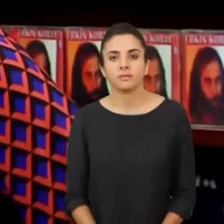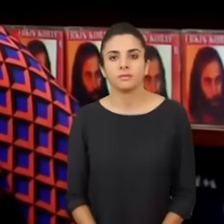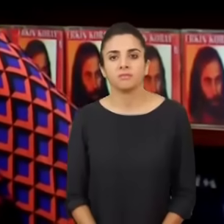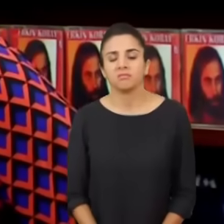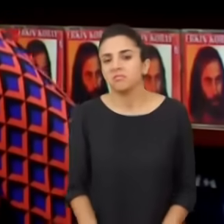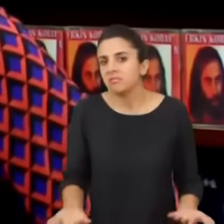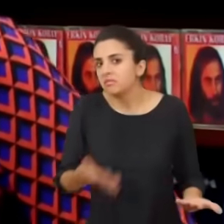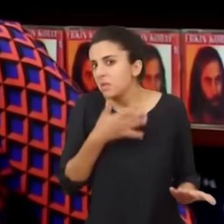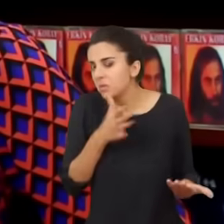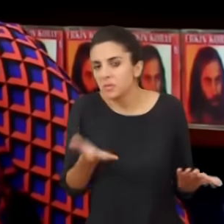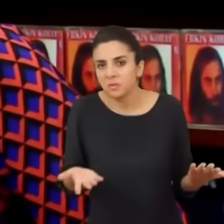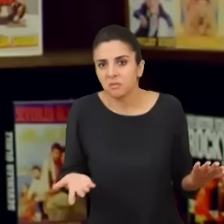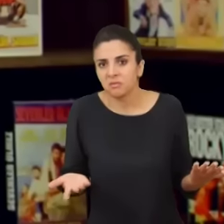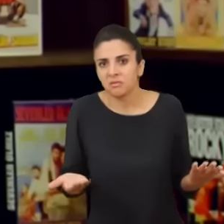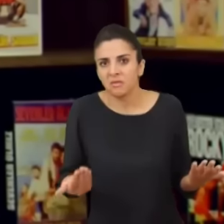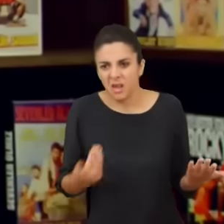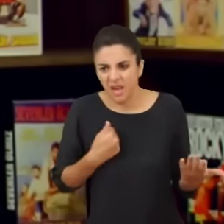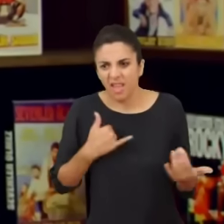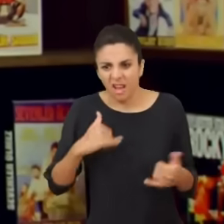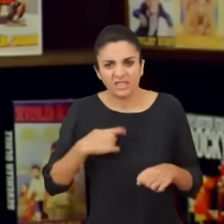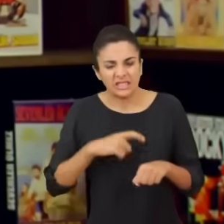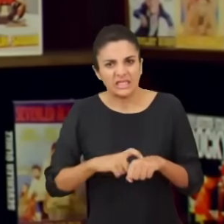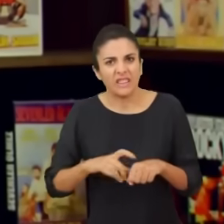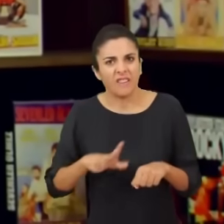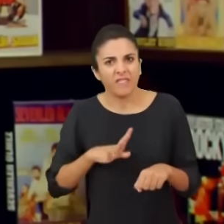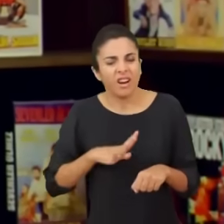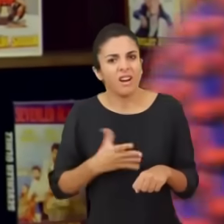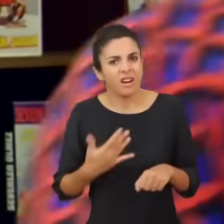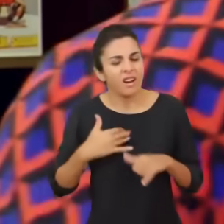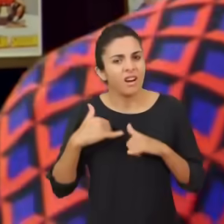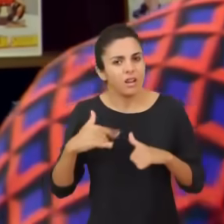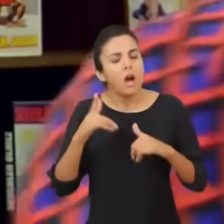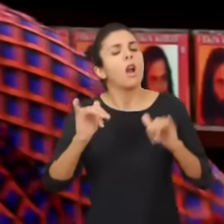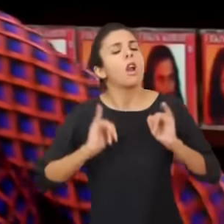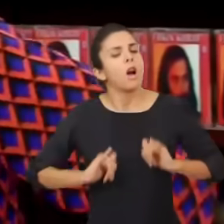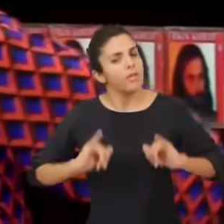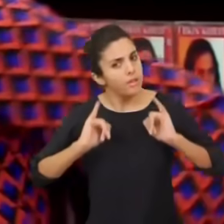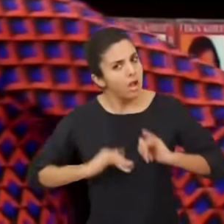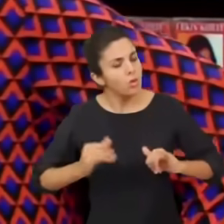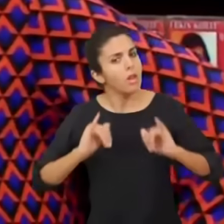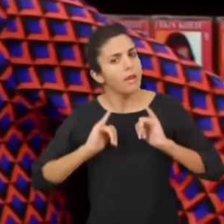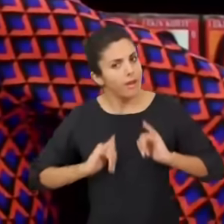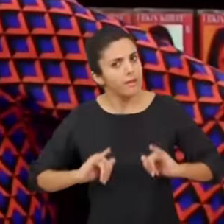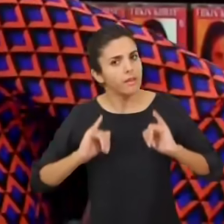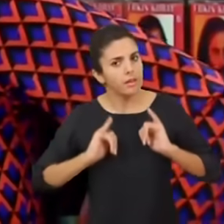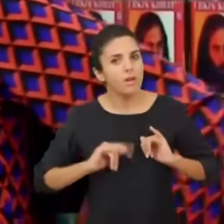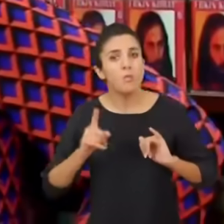Ne bileyim lan. Yani ben de gerildim ha, şeyi yapınca sen böyle. Rahat ol. Rahat ol abi. Bulamaz diyorsun yani.